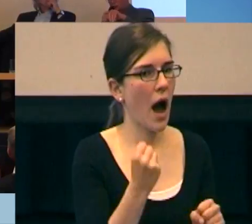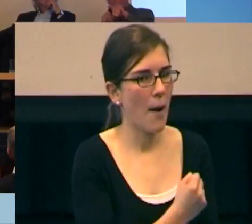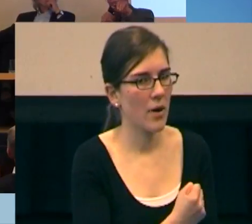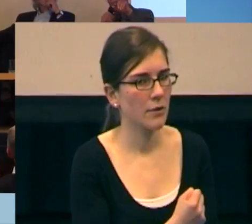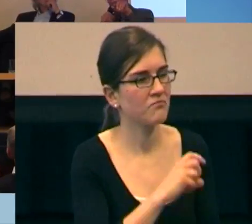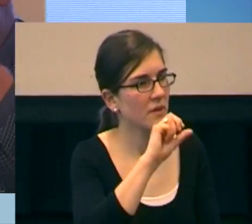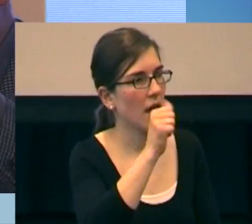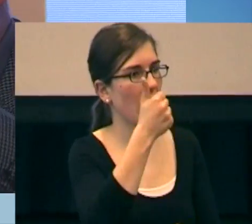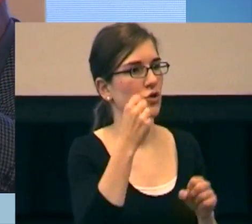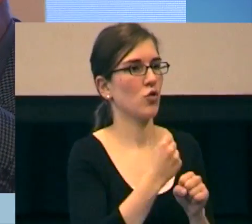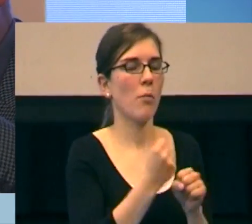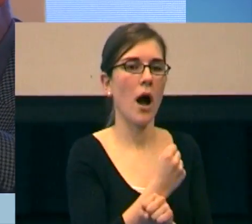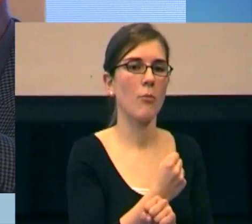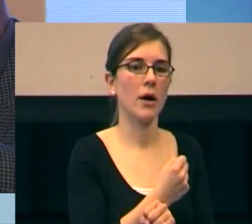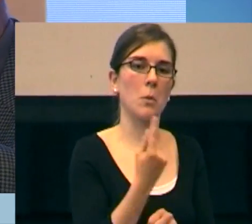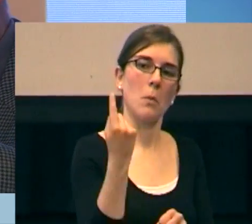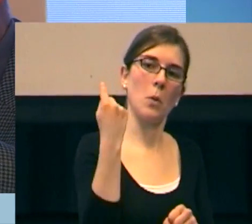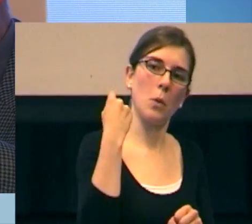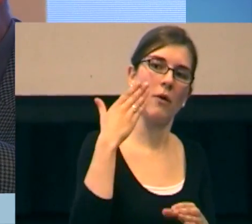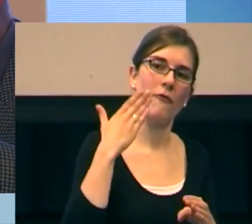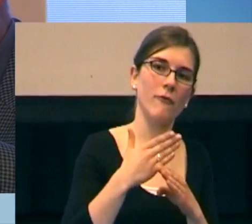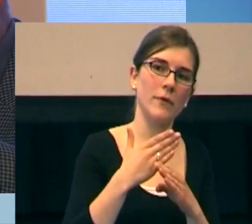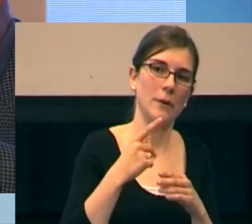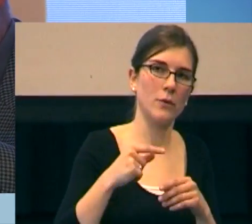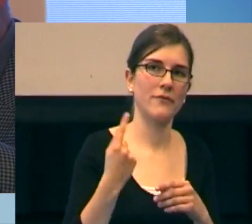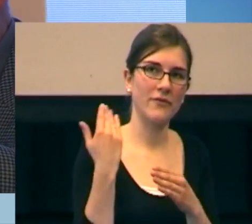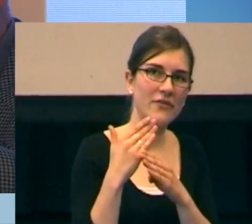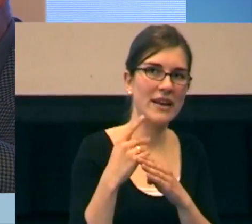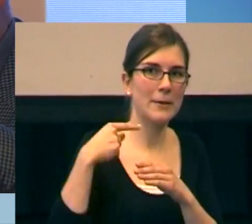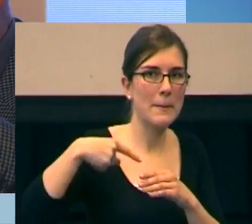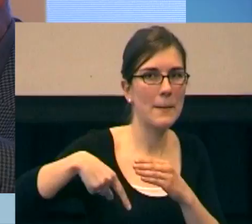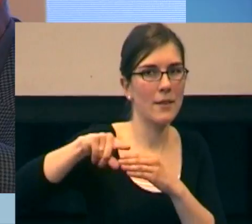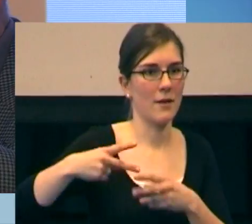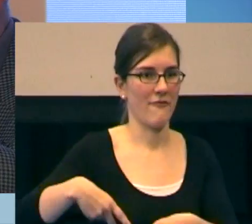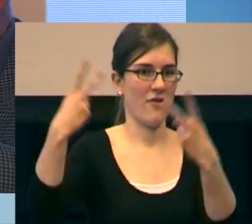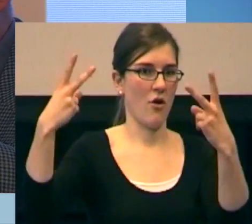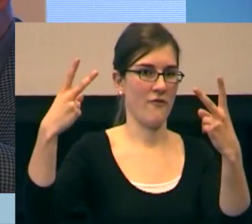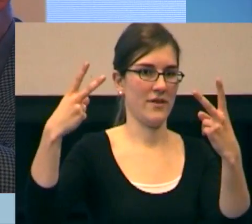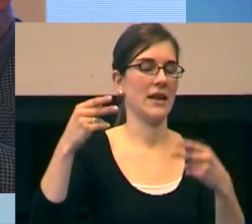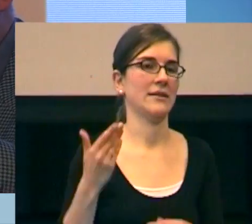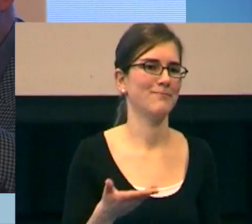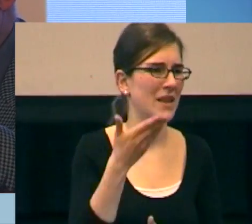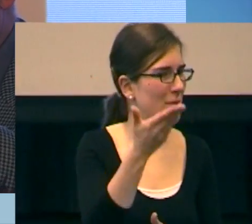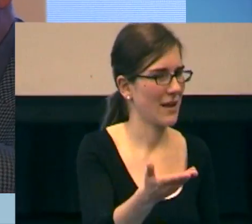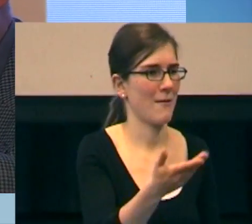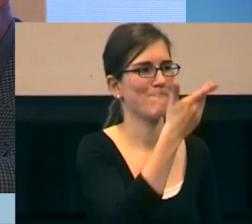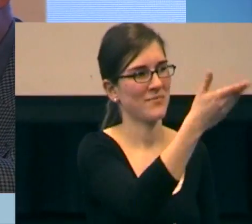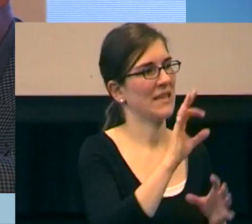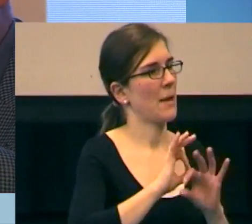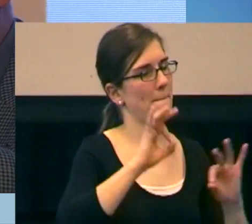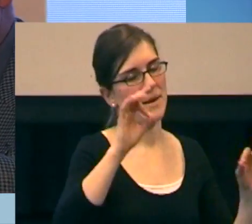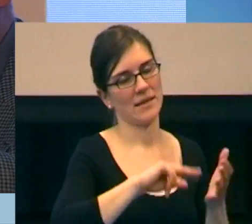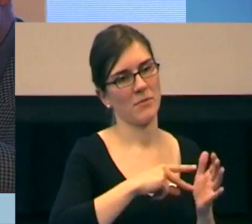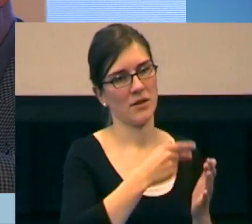Überarbeitung ist gerade erfolgt und wird auch in den nächsten Tagen veröffentlicht damit sind Sie mit Sicherheit